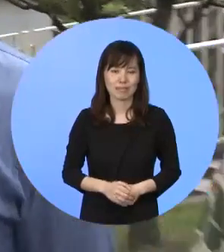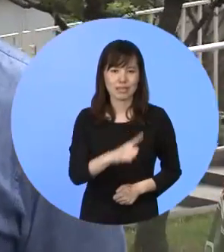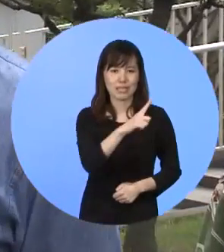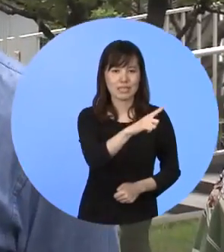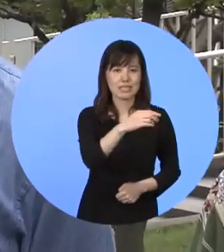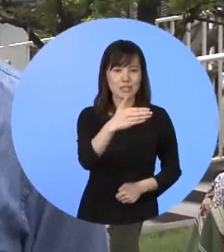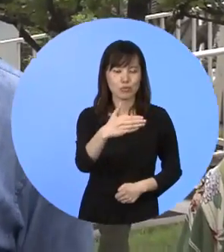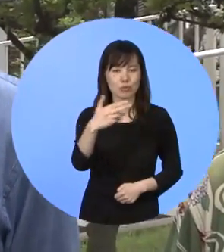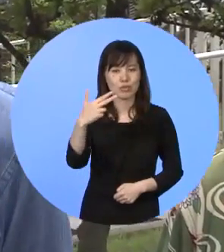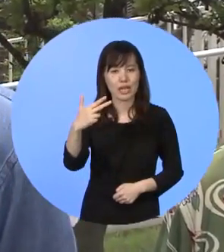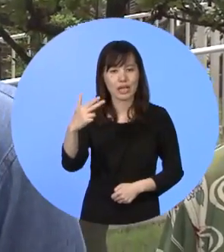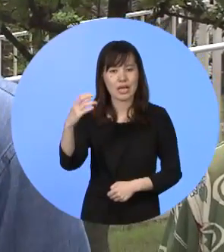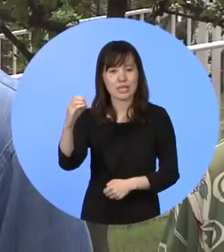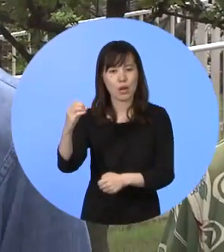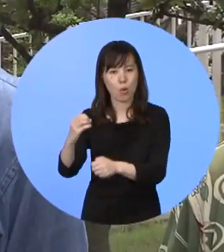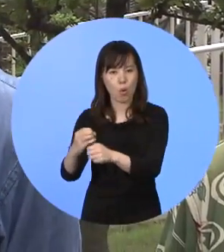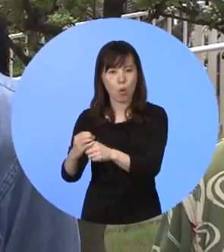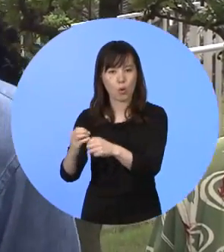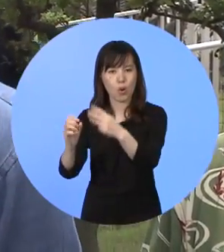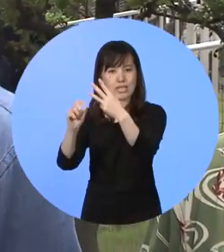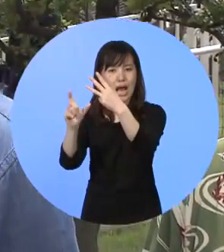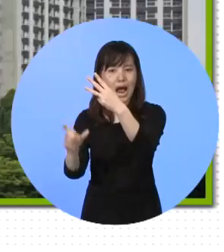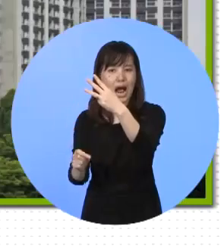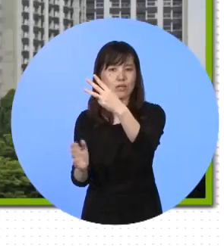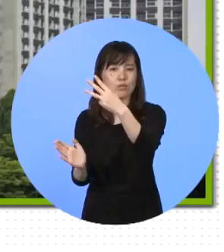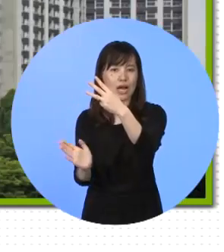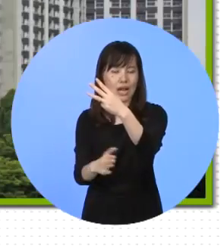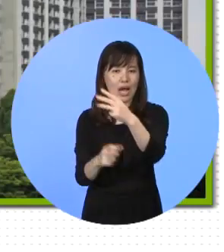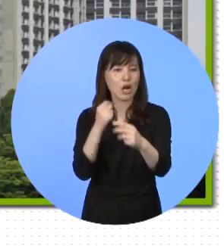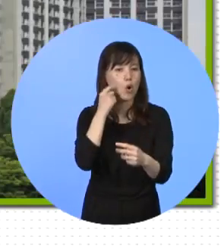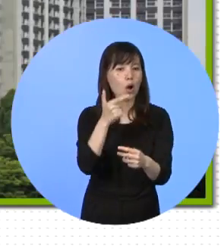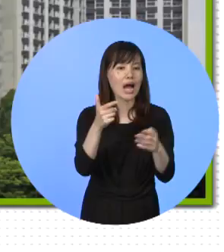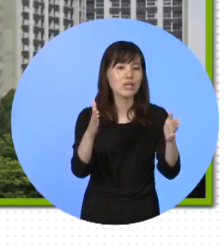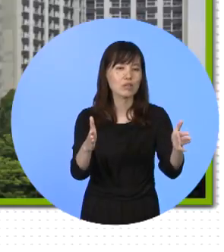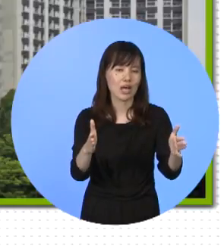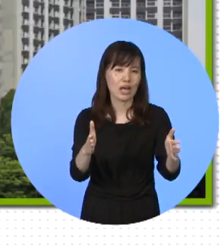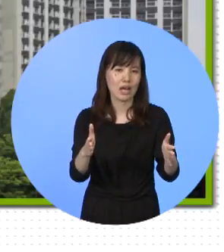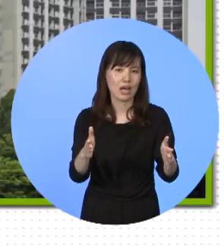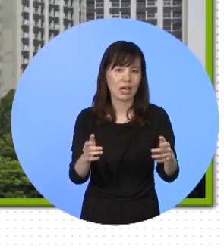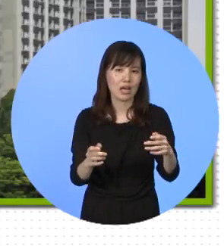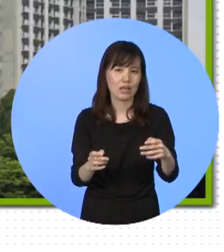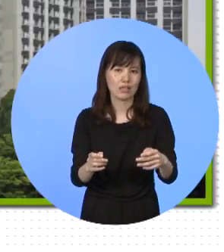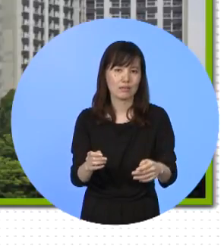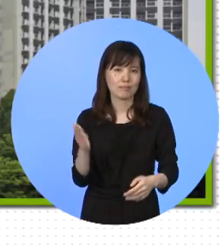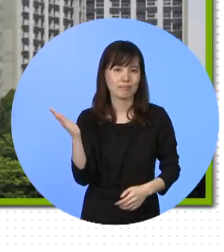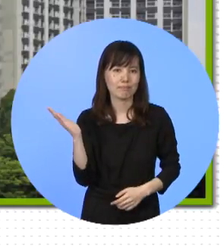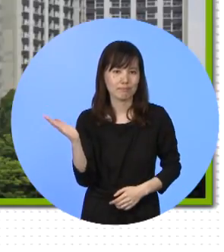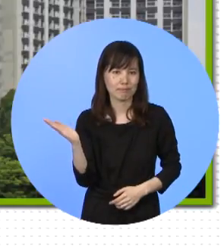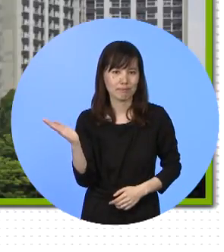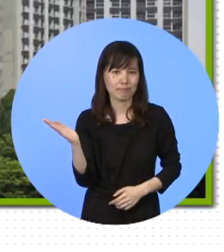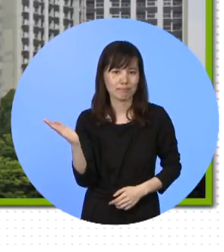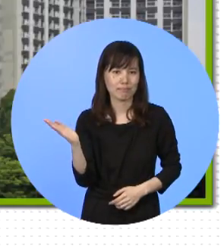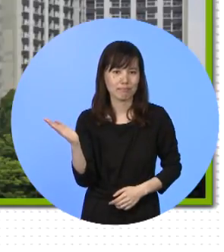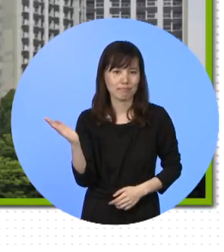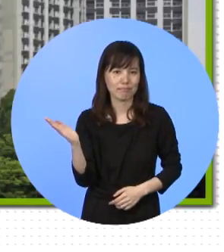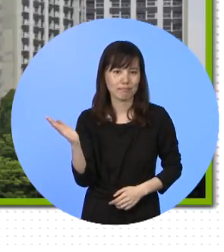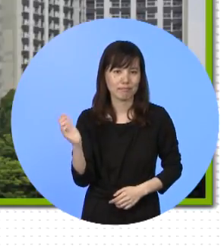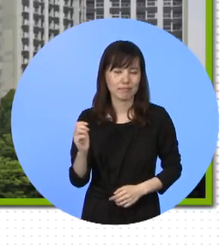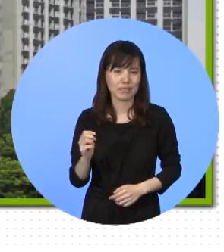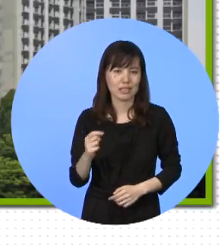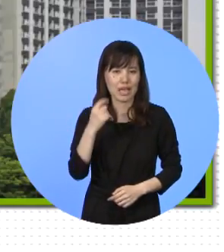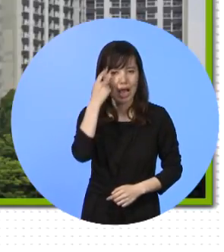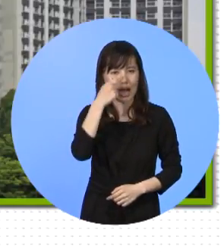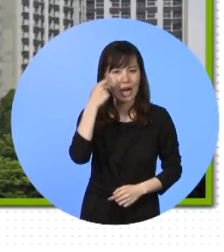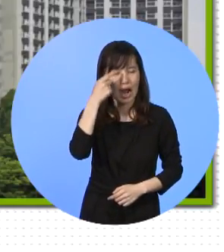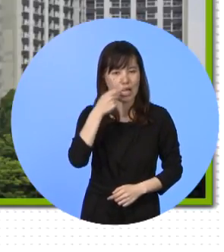1970年の、まあ、3月からあの半年ぐらい、 C の28棟とあと壊されてしまった C の26棟のこの2つの棟